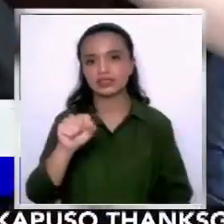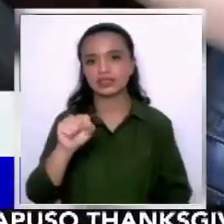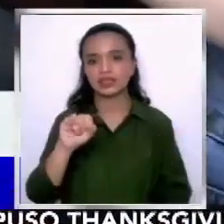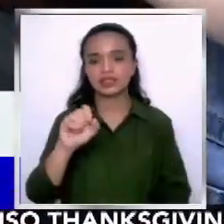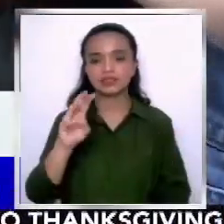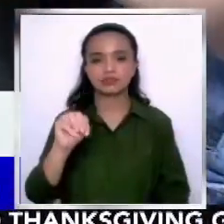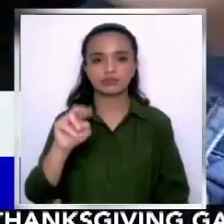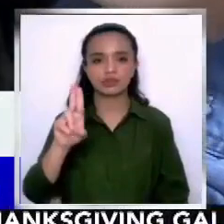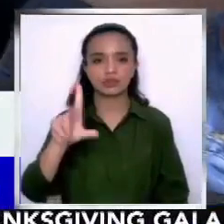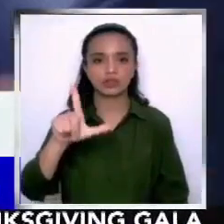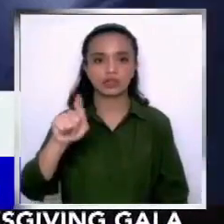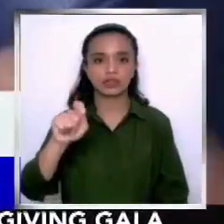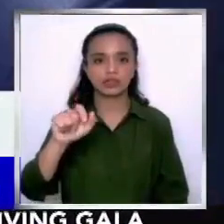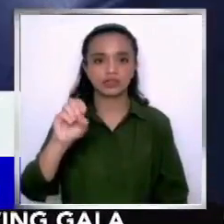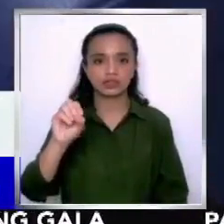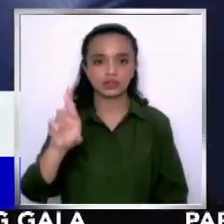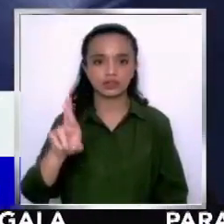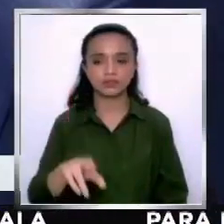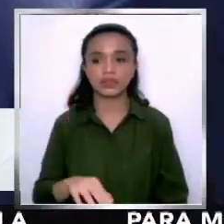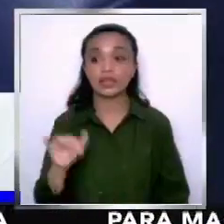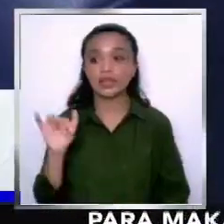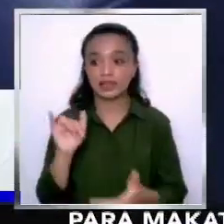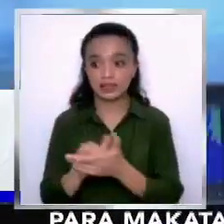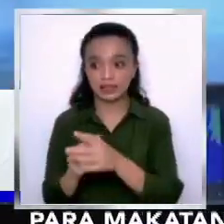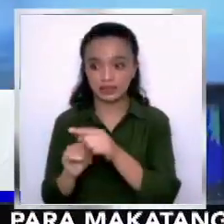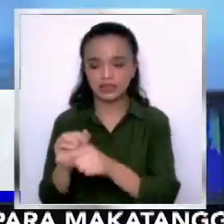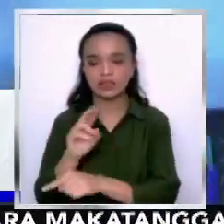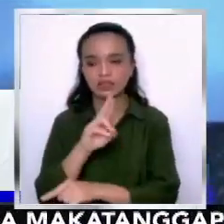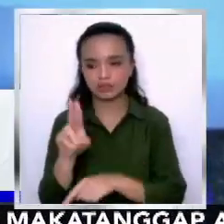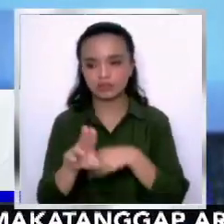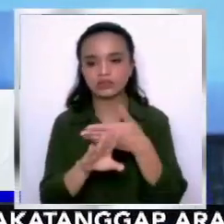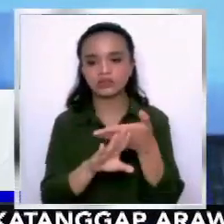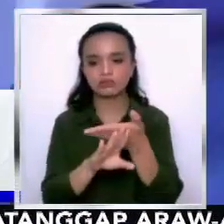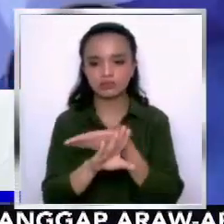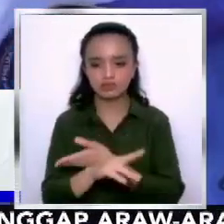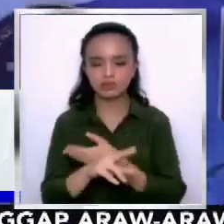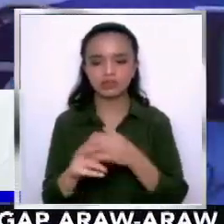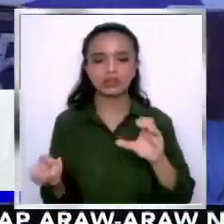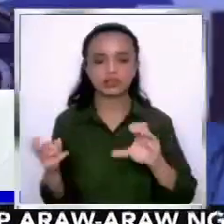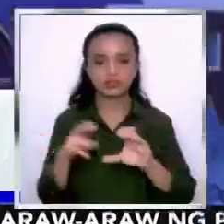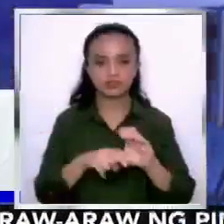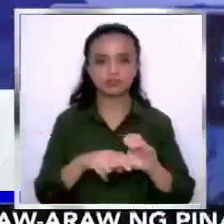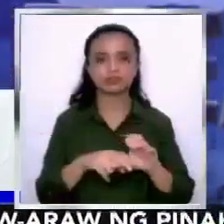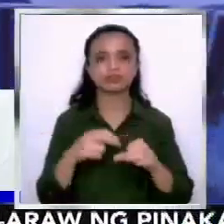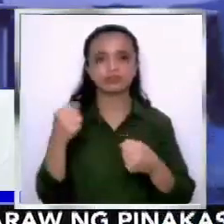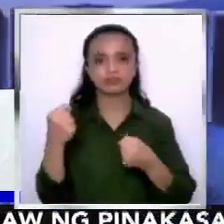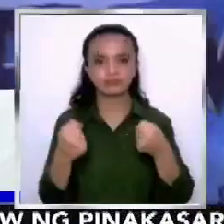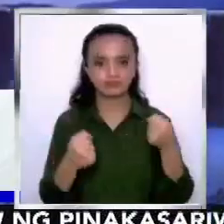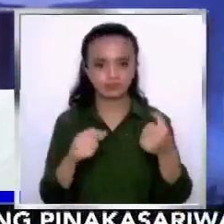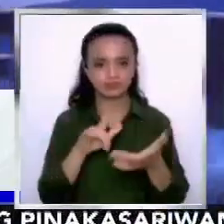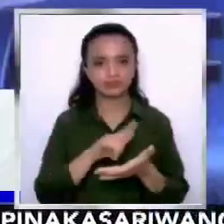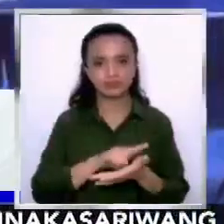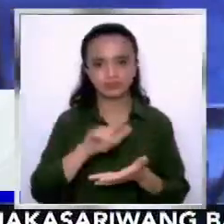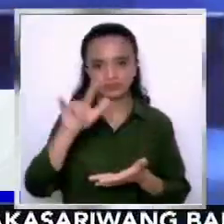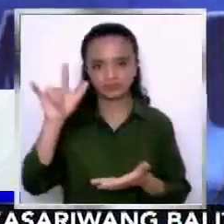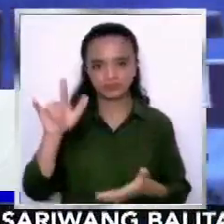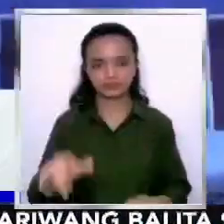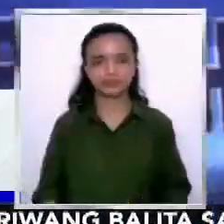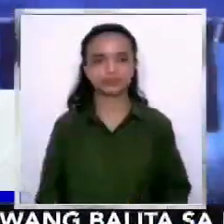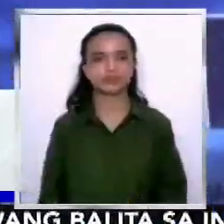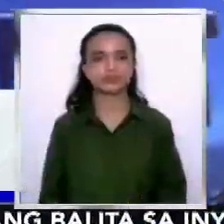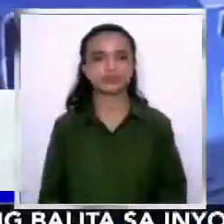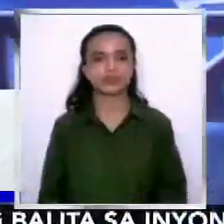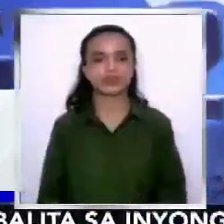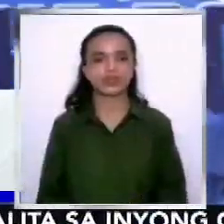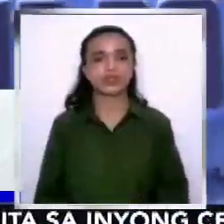going to the actual aircraft. Pwede siyang i-set ma'am sa specific aircraft na meron tayo. Ito na ang pangatlong Dream Flight